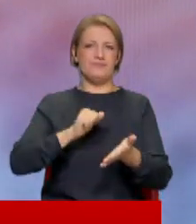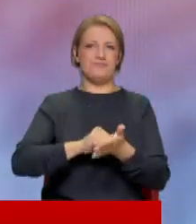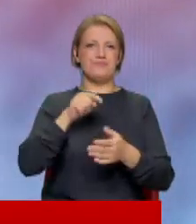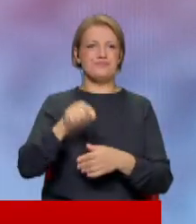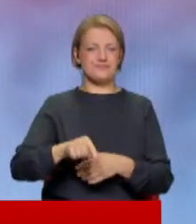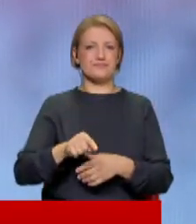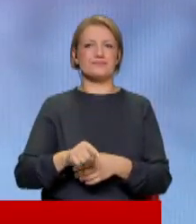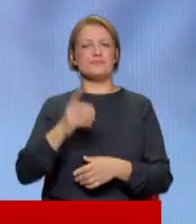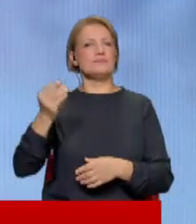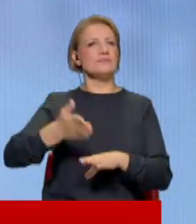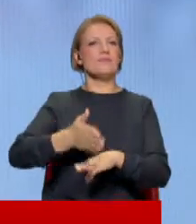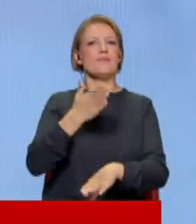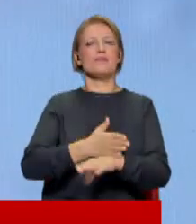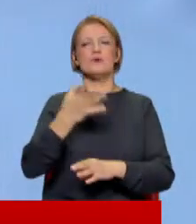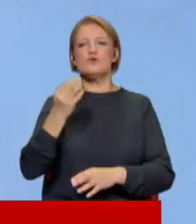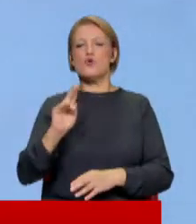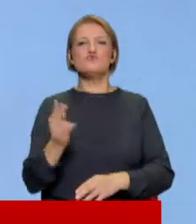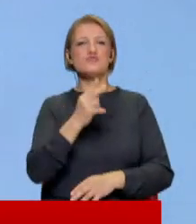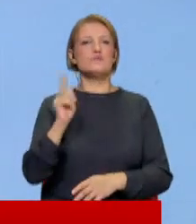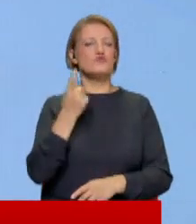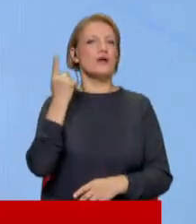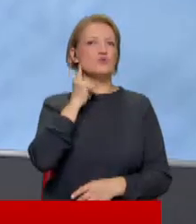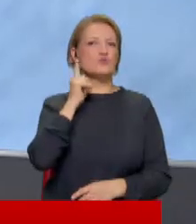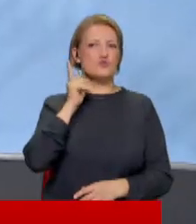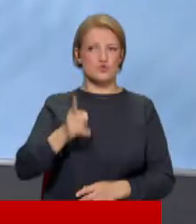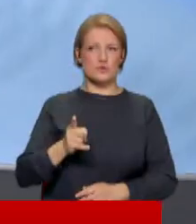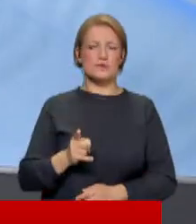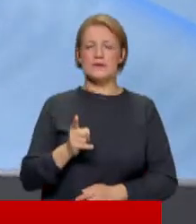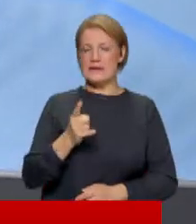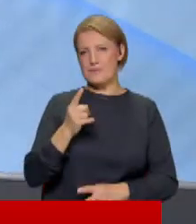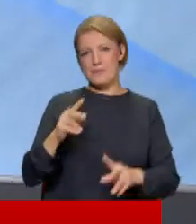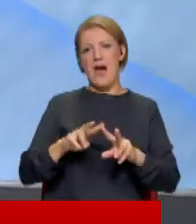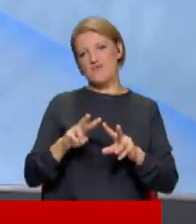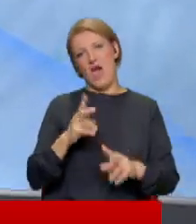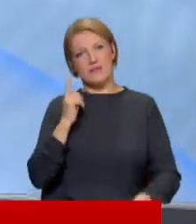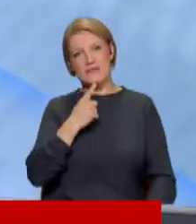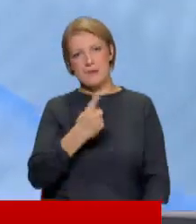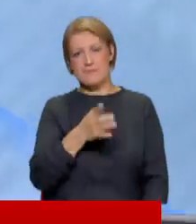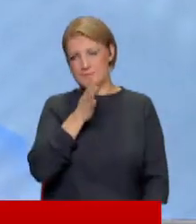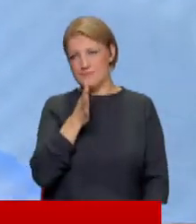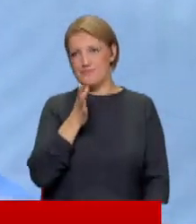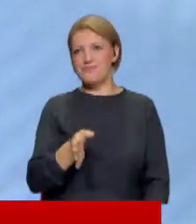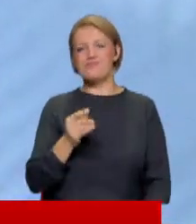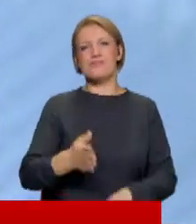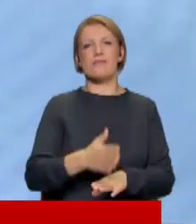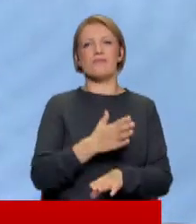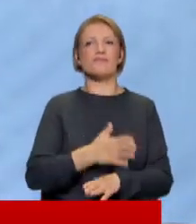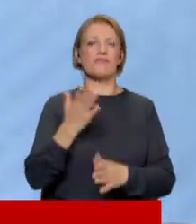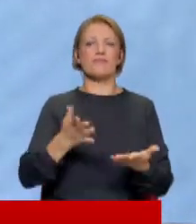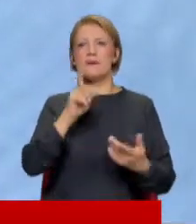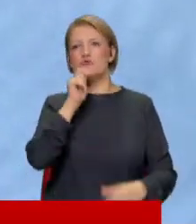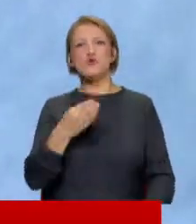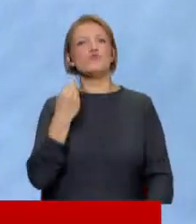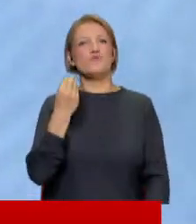ediyoruz Tabii daha önce de çokça Müjde duymuştuk Merveciğim diyebilirsiniz Evet daha önce de pek çok yerine